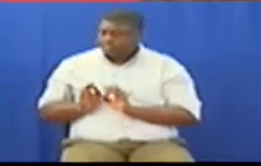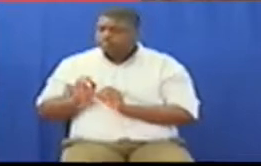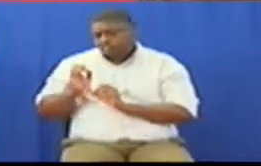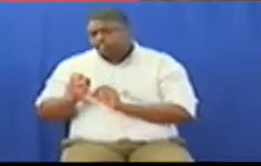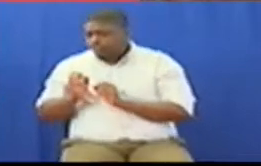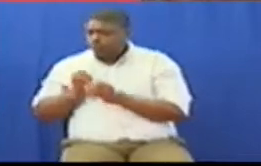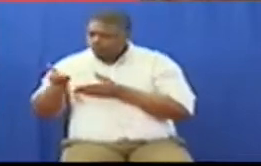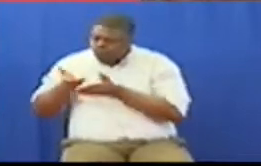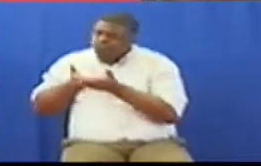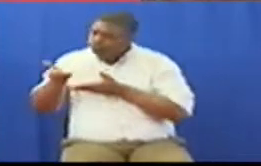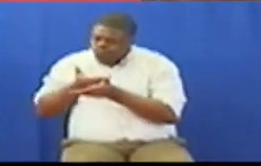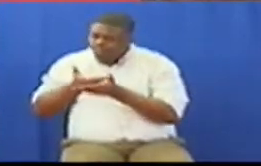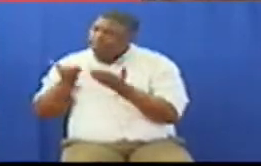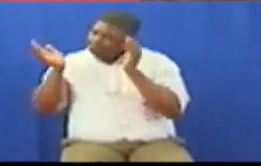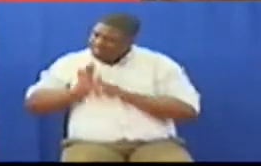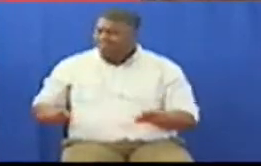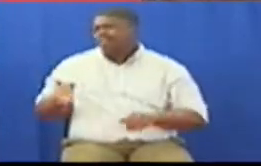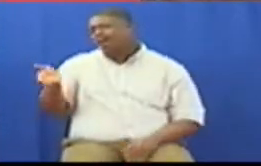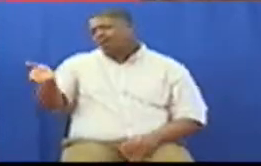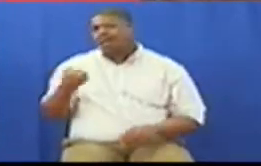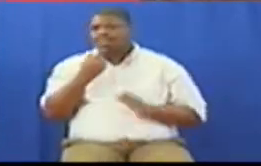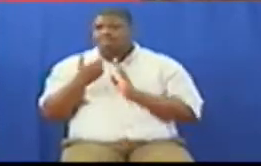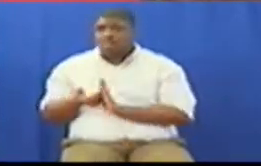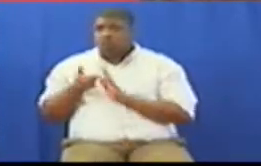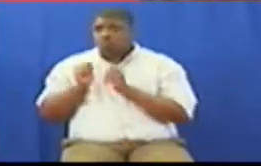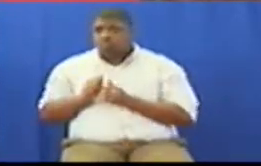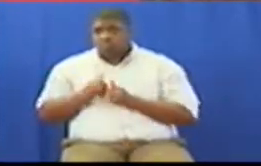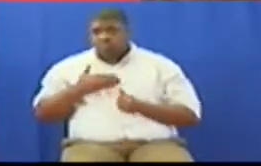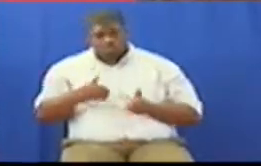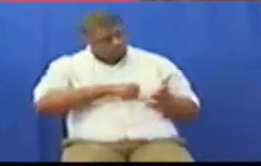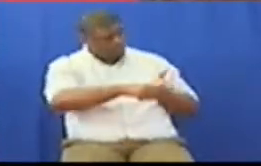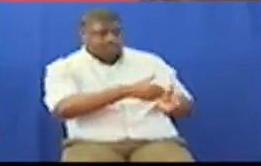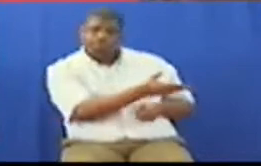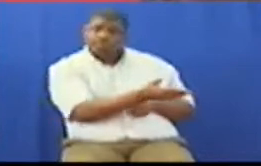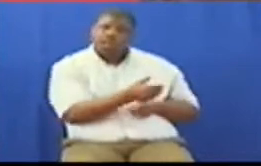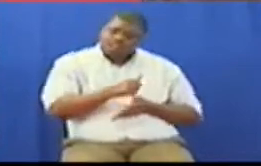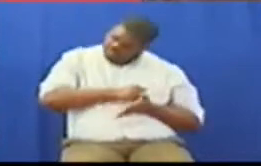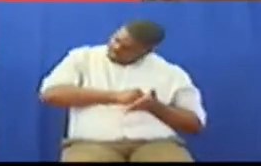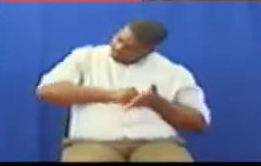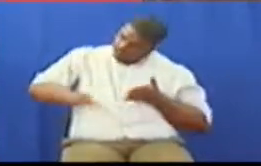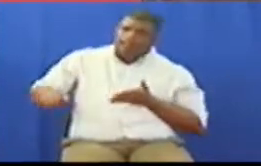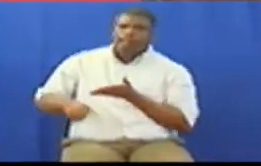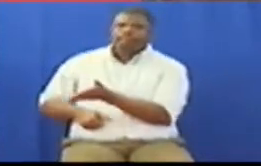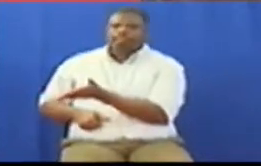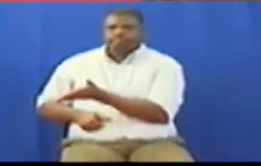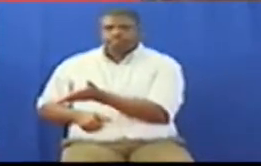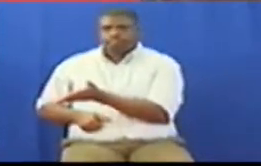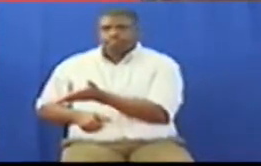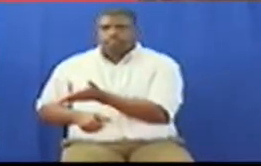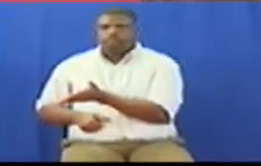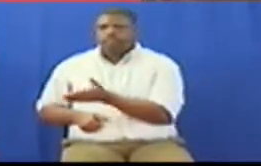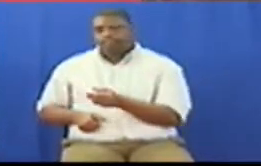yamalizike, na kama pia kuna compensation ambazo wanatakiwa walipe watu, basi walipwe. Mheshimiwa Spika, la mwisho ni